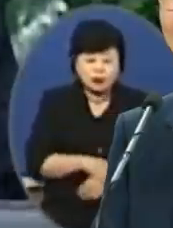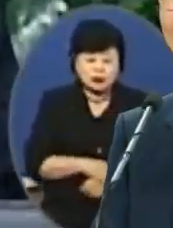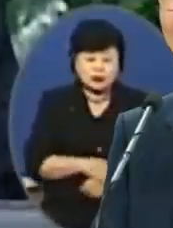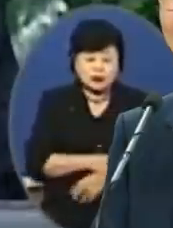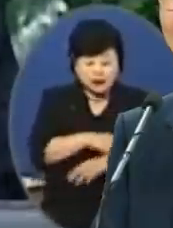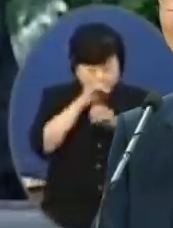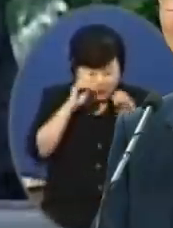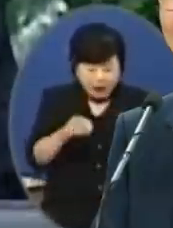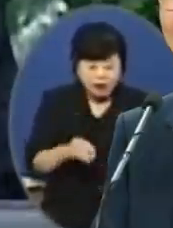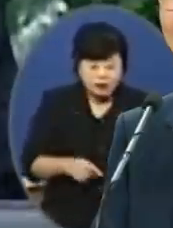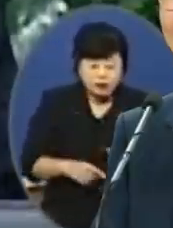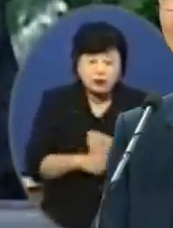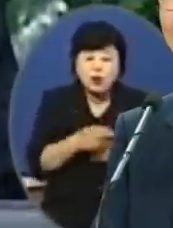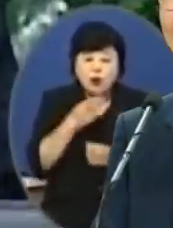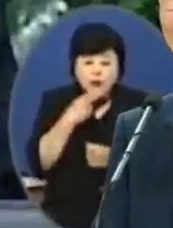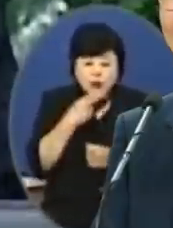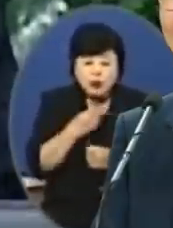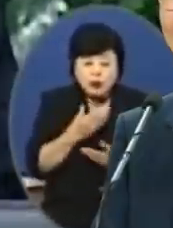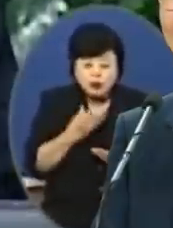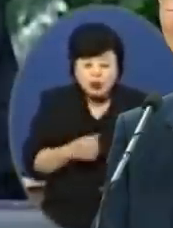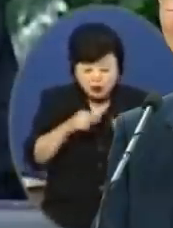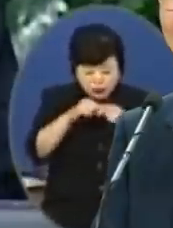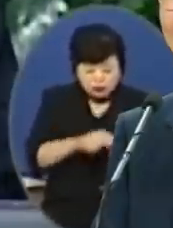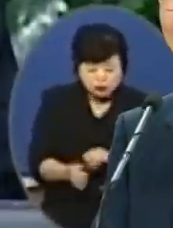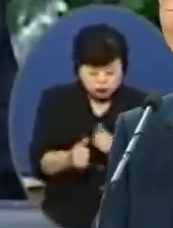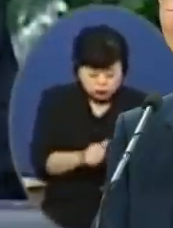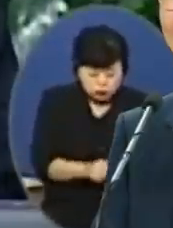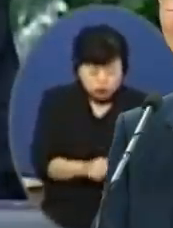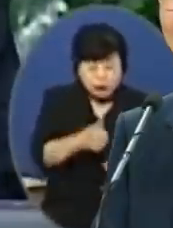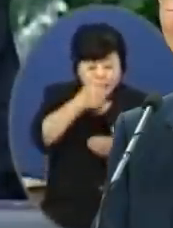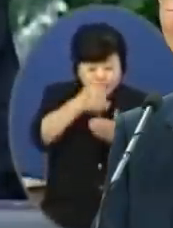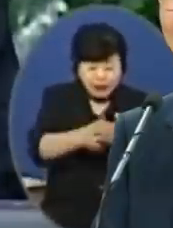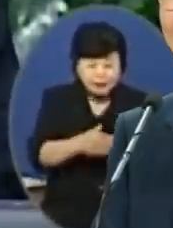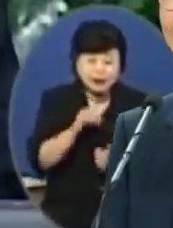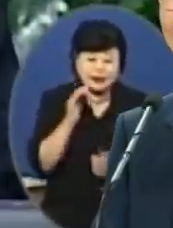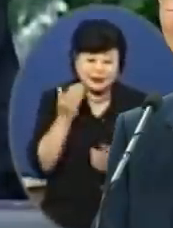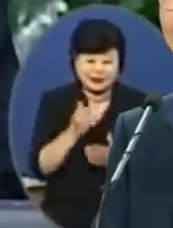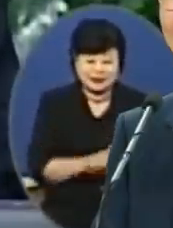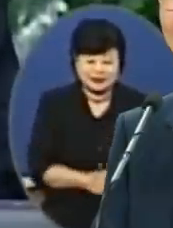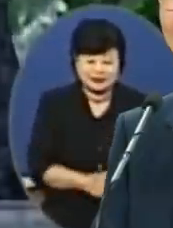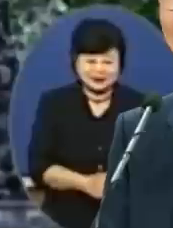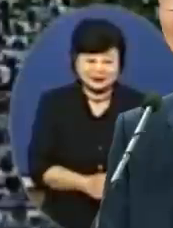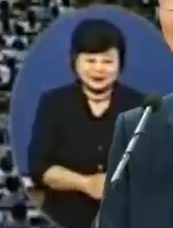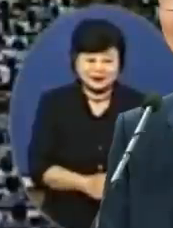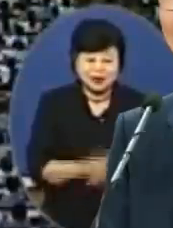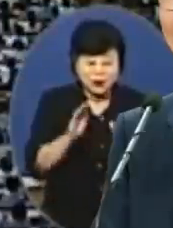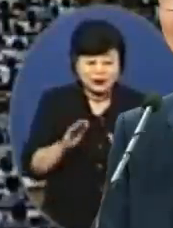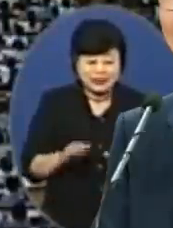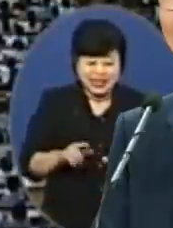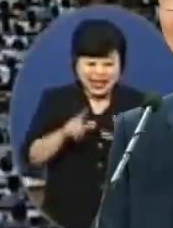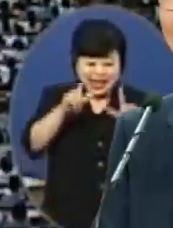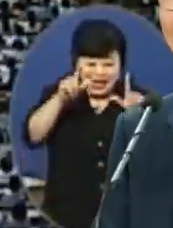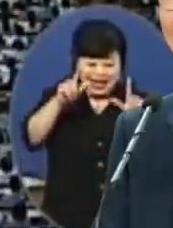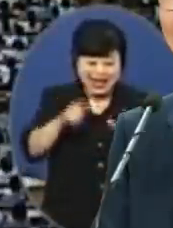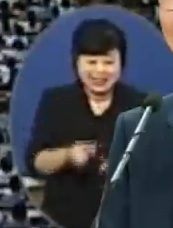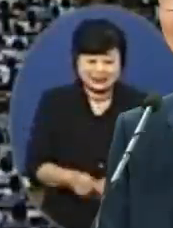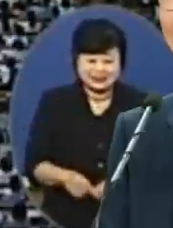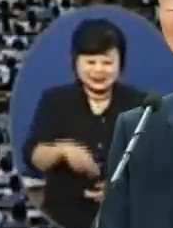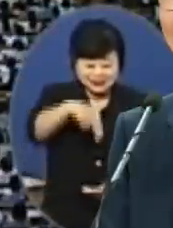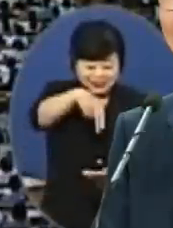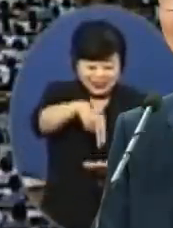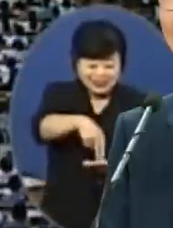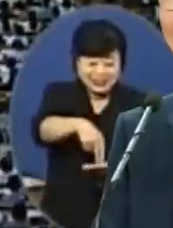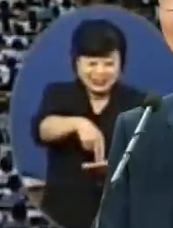무의미하며 결국 절망과 죽음밖에 남는 것이 없습니다. 오늘날 제가 이 강단에